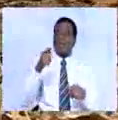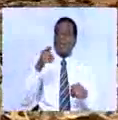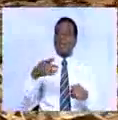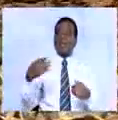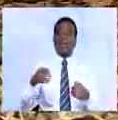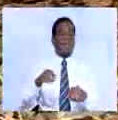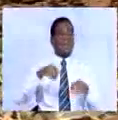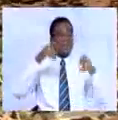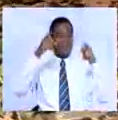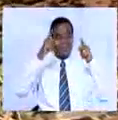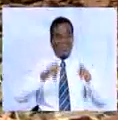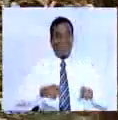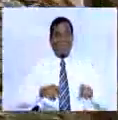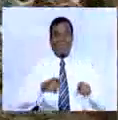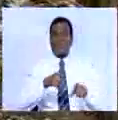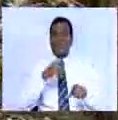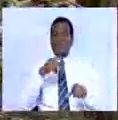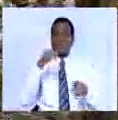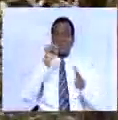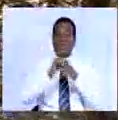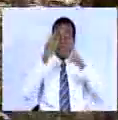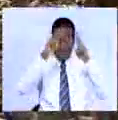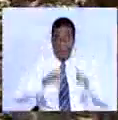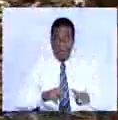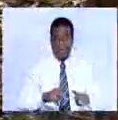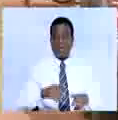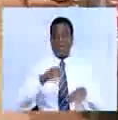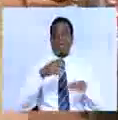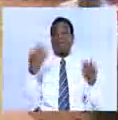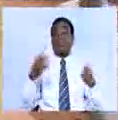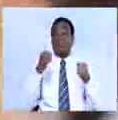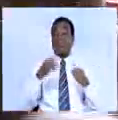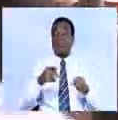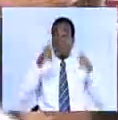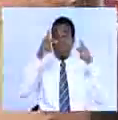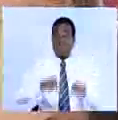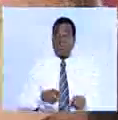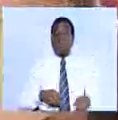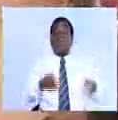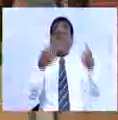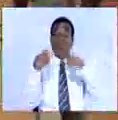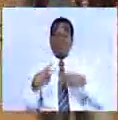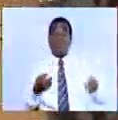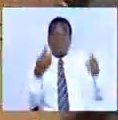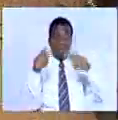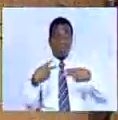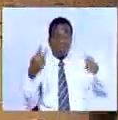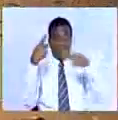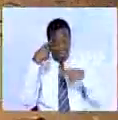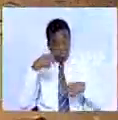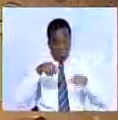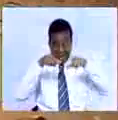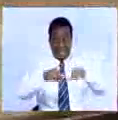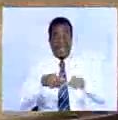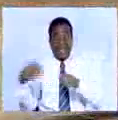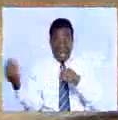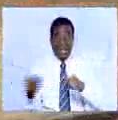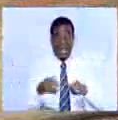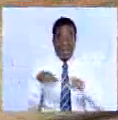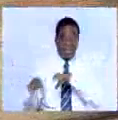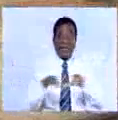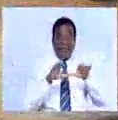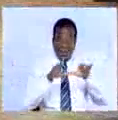et de sa fertilité, cette ville attire de nombreux ressortissants de la CEDEAO et des Ivoiriens d'autres régions. Cette nouvelle commune, qui